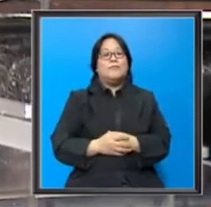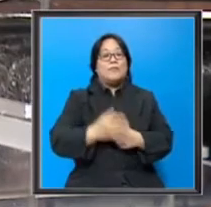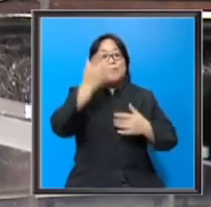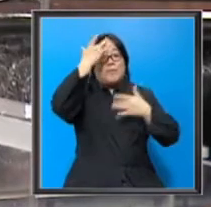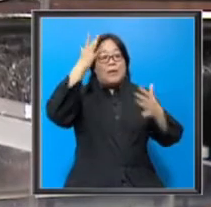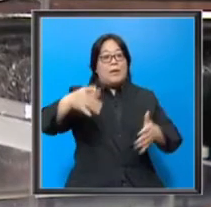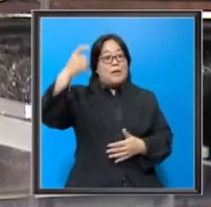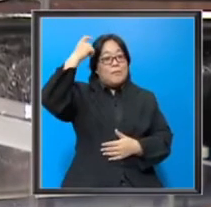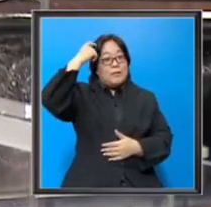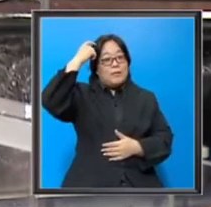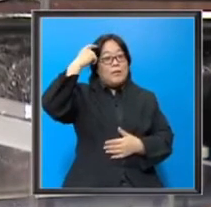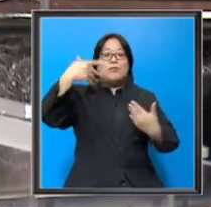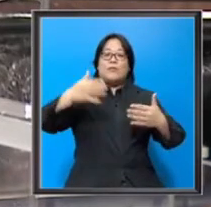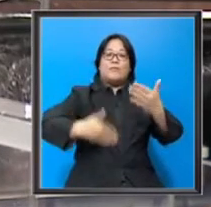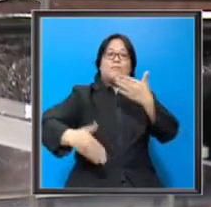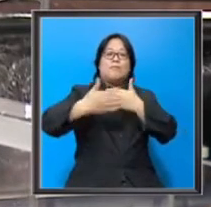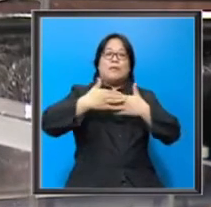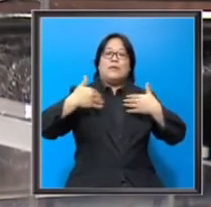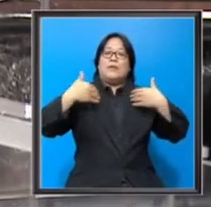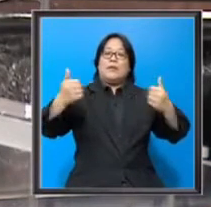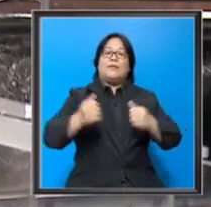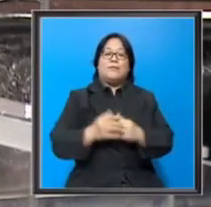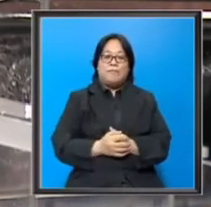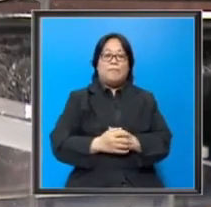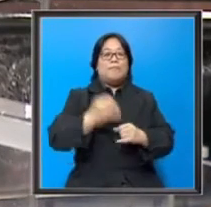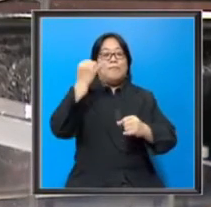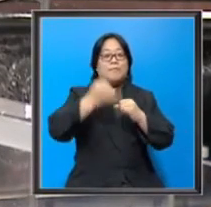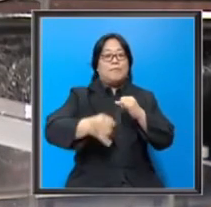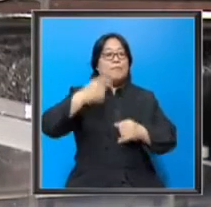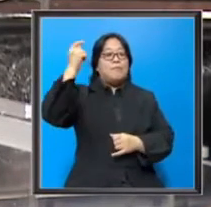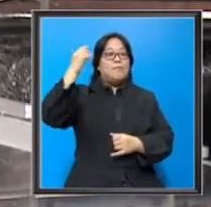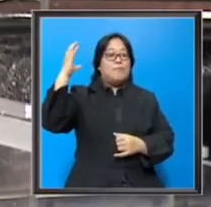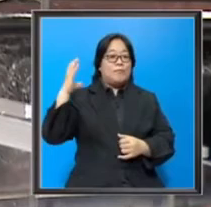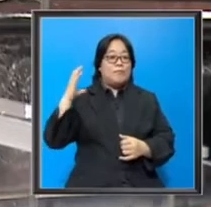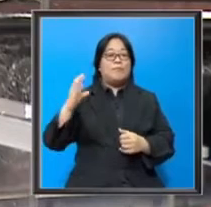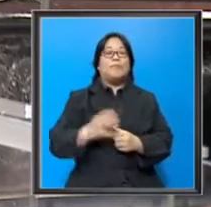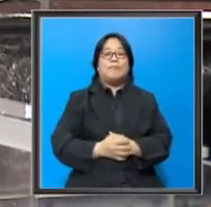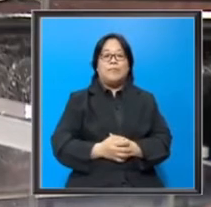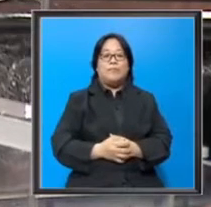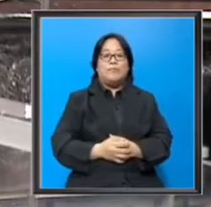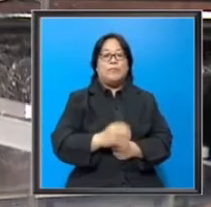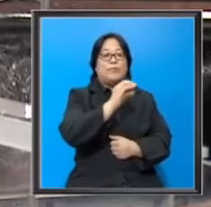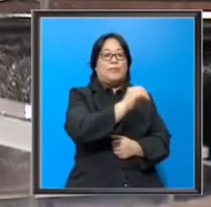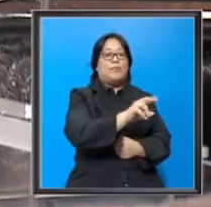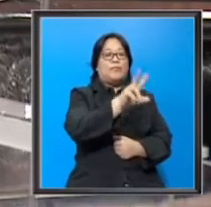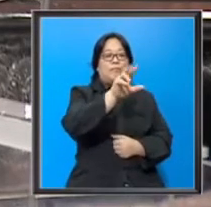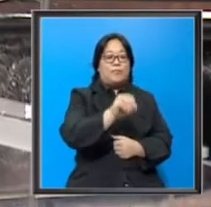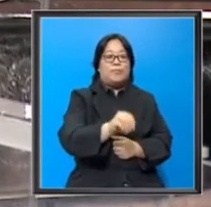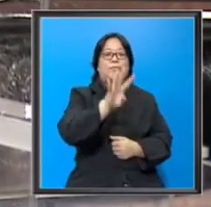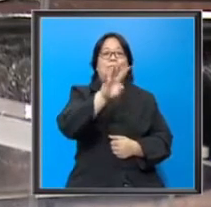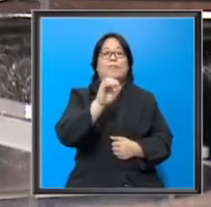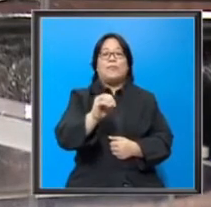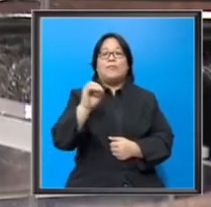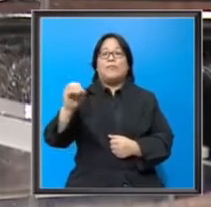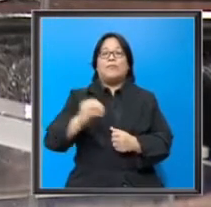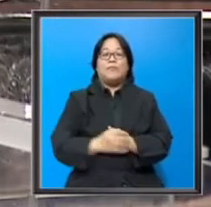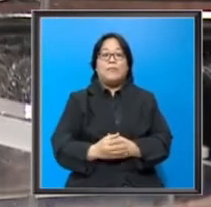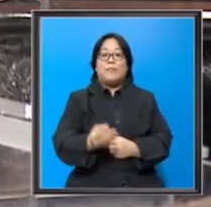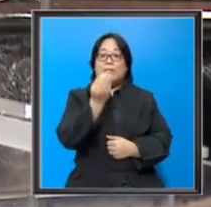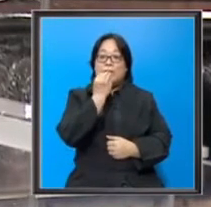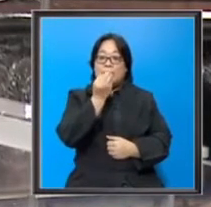kepada pesakit mental yang telah pulih artis kali uang pengerusi kosong 300 400